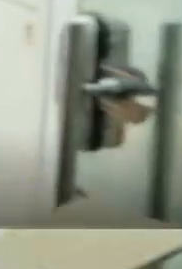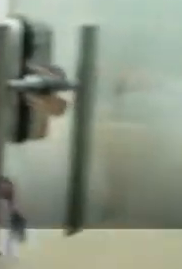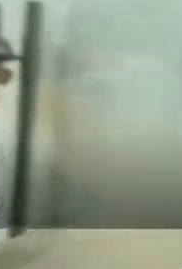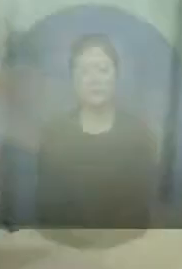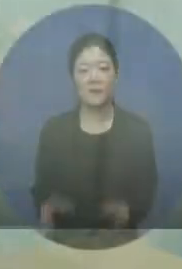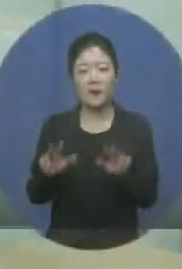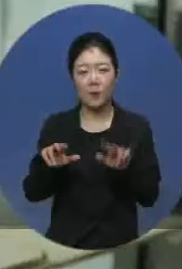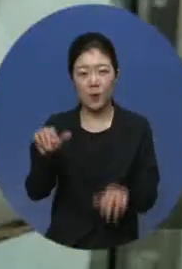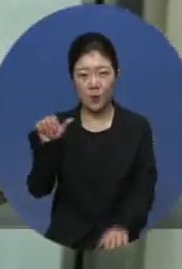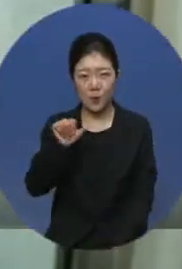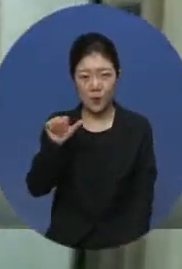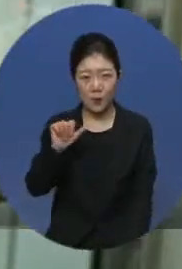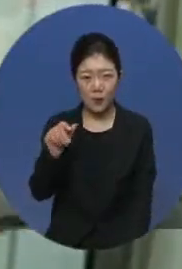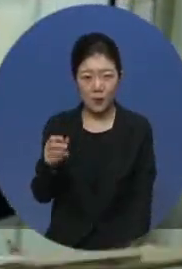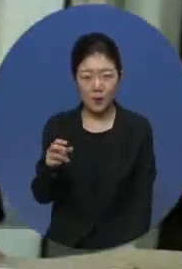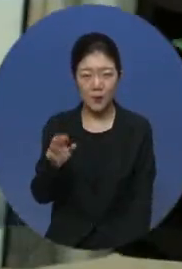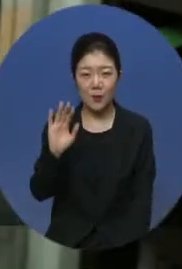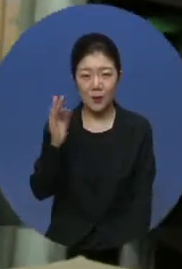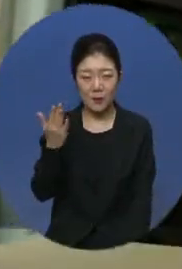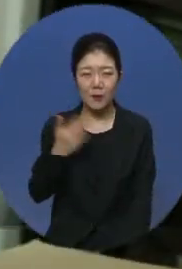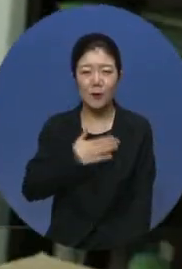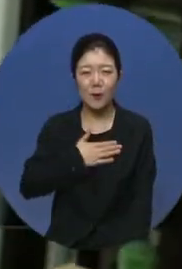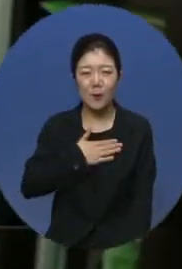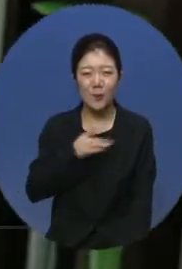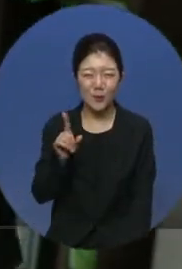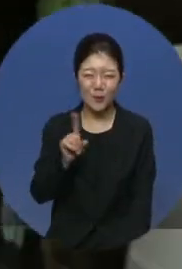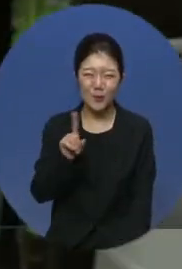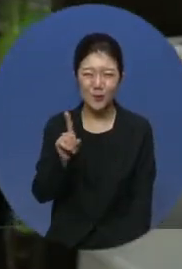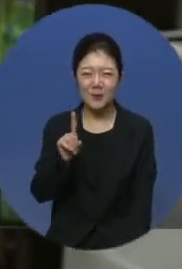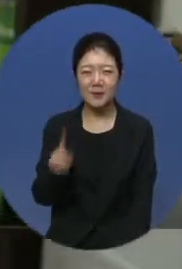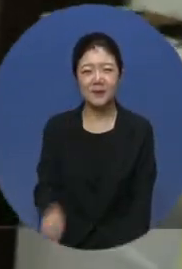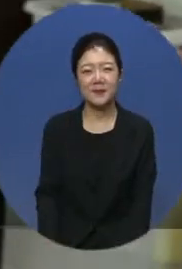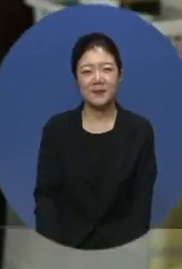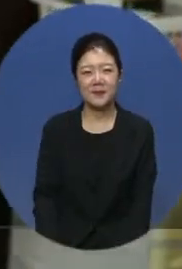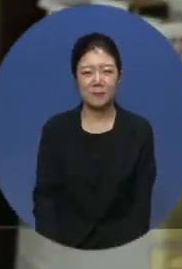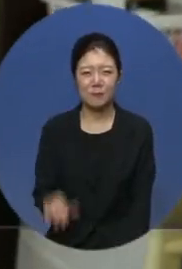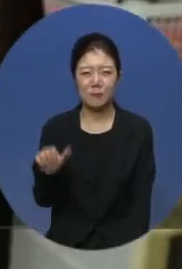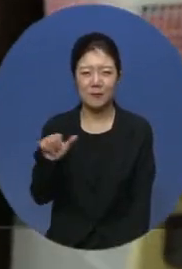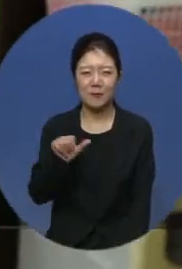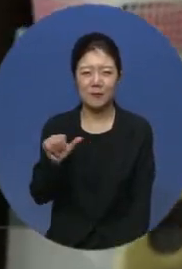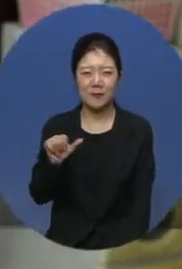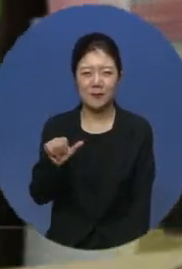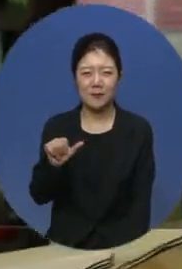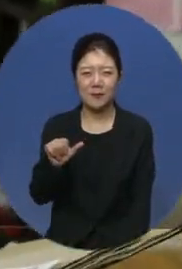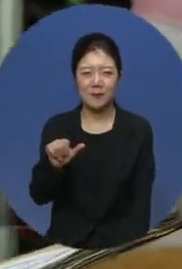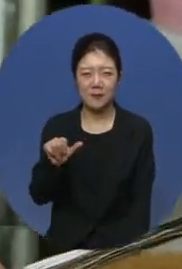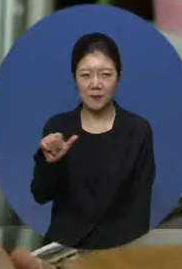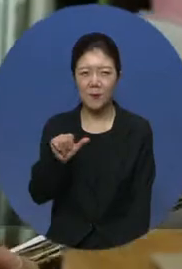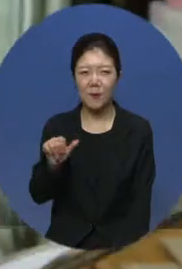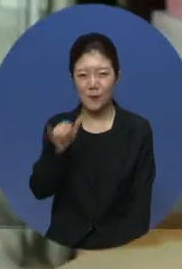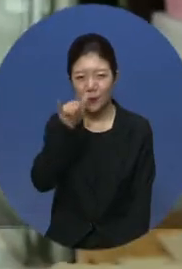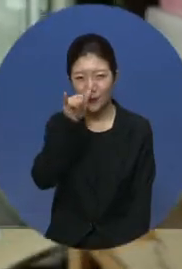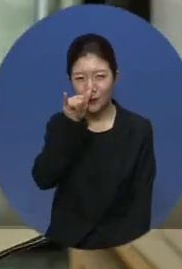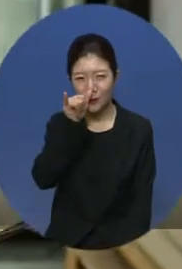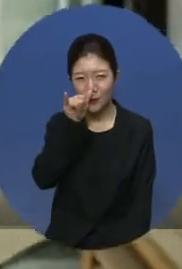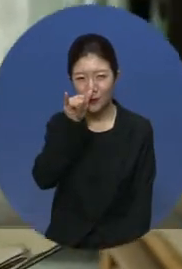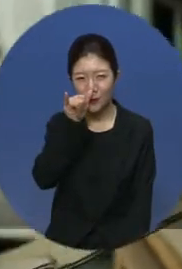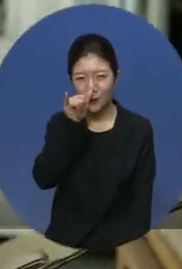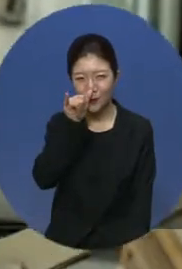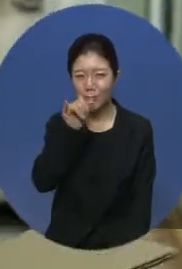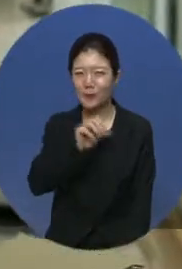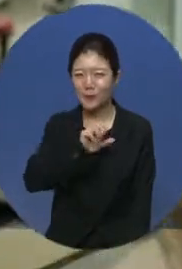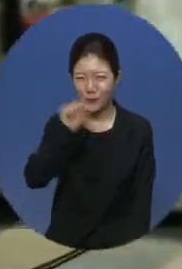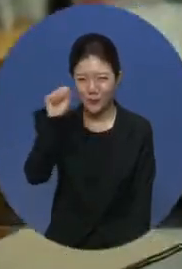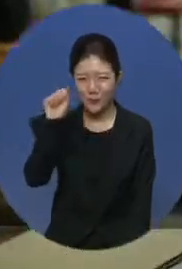지금 5,000원 됐잖아요. 네. 기분이 어때요? 5,000원이요? 딱 5,000원 있는데 된 것